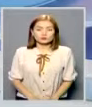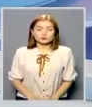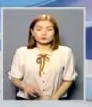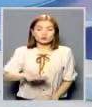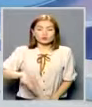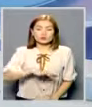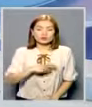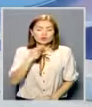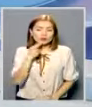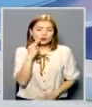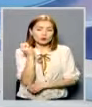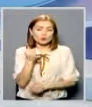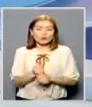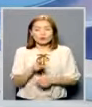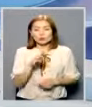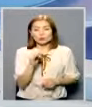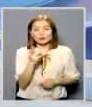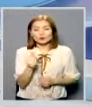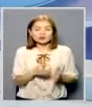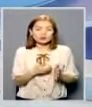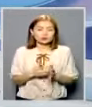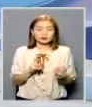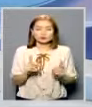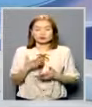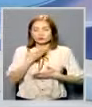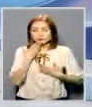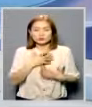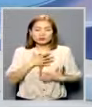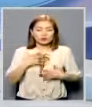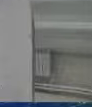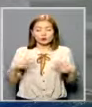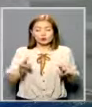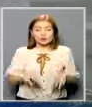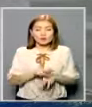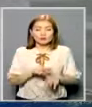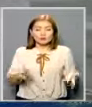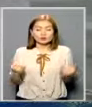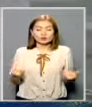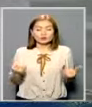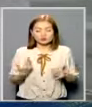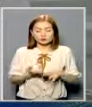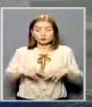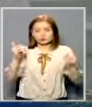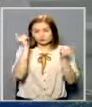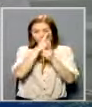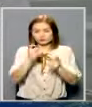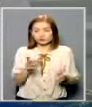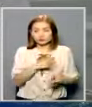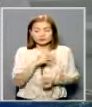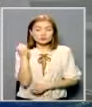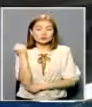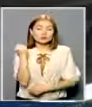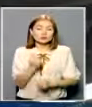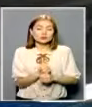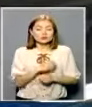Елде астық тапшылығы жоқ. Дүрлігуге ешқандай негіз де жоқ. Ауыл шаруашылығы министрлігі бүгін осындай мәлімдеме жасады. Қоймаларда